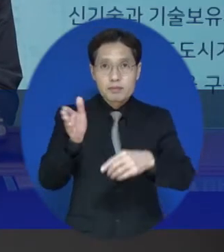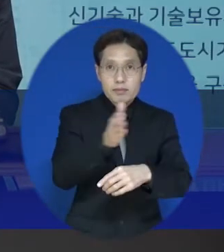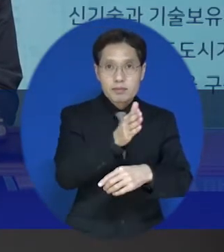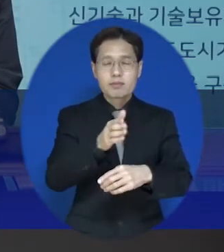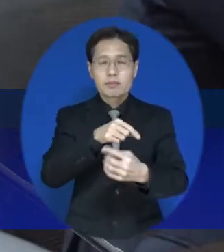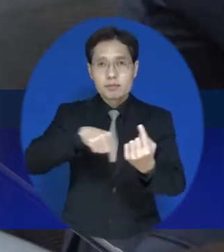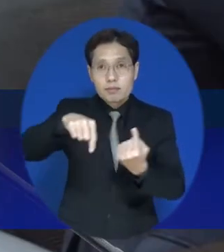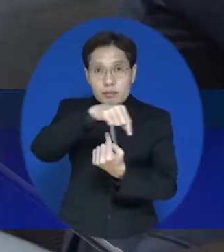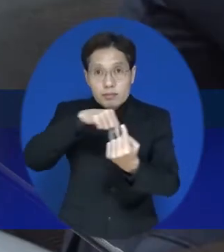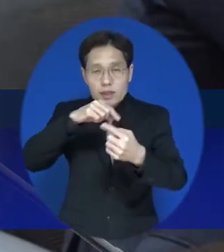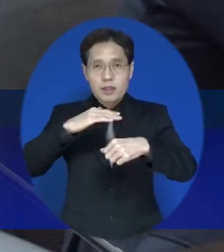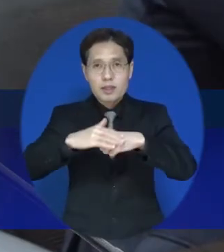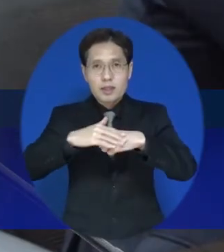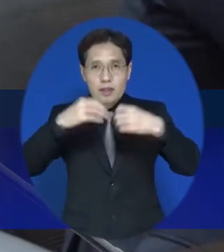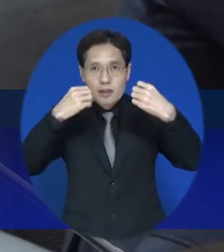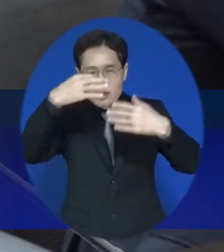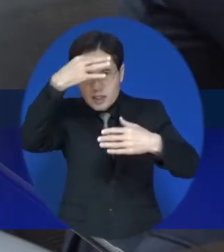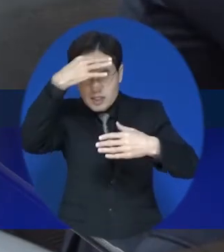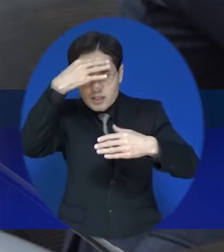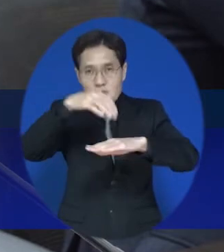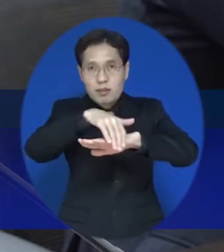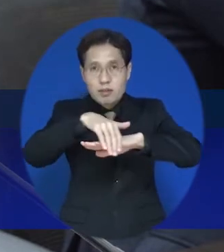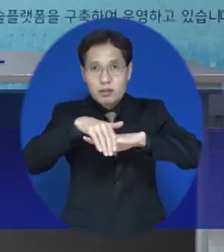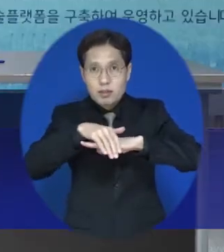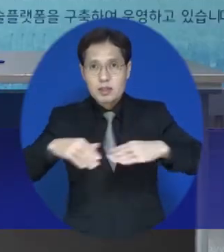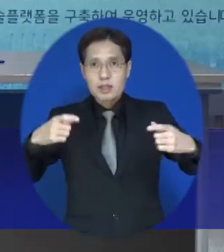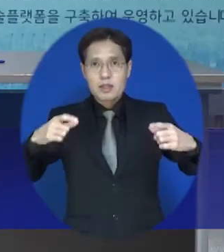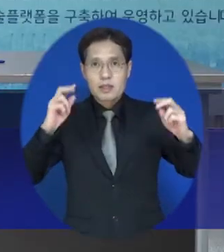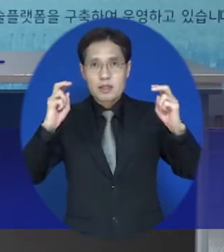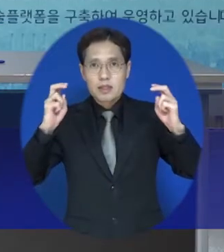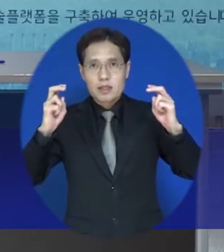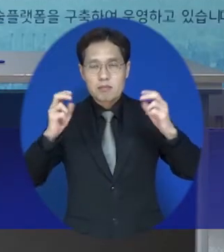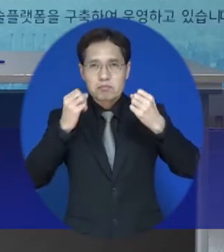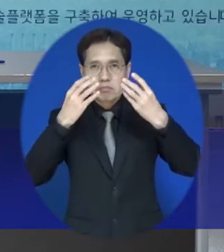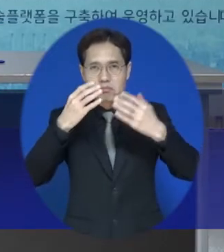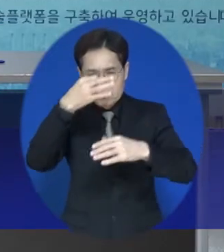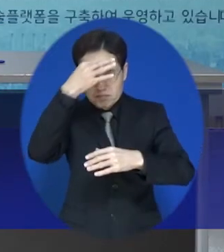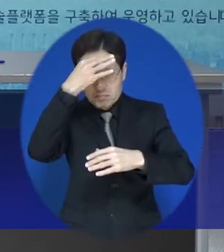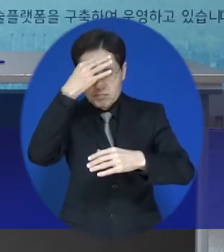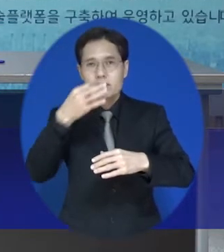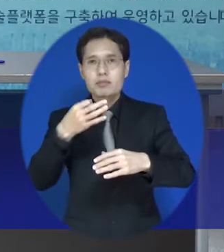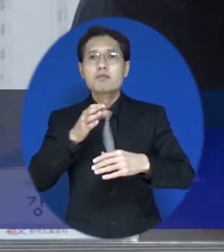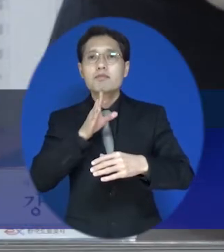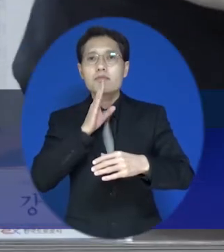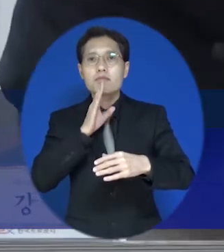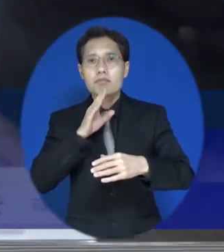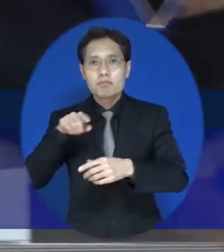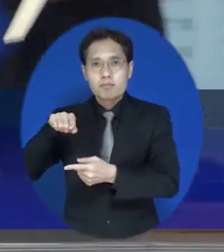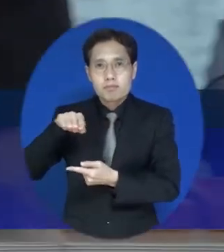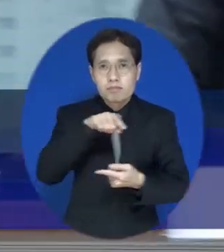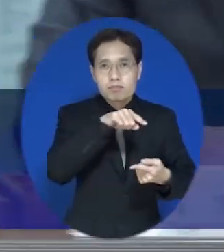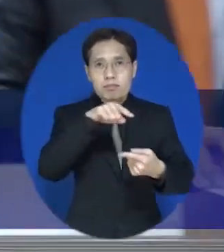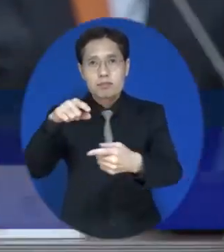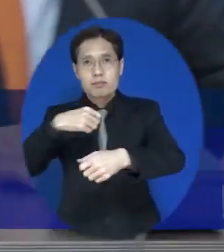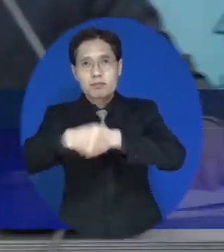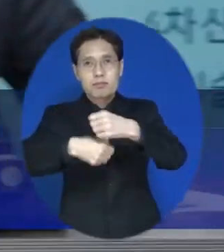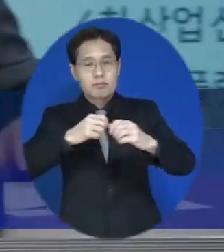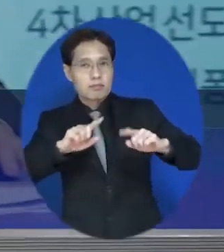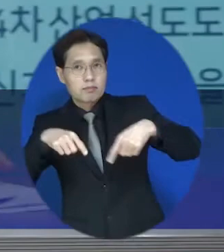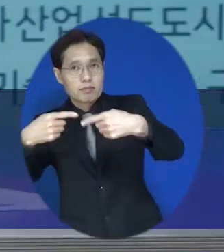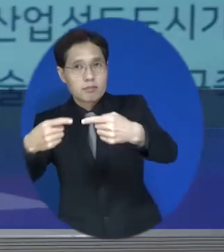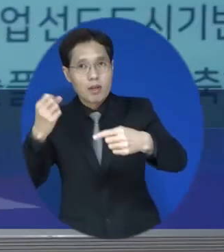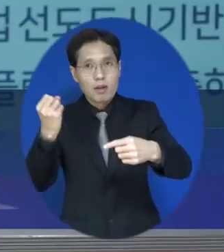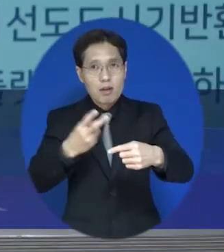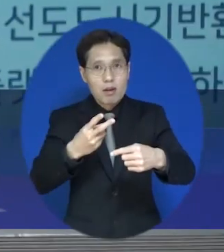1월부터 운영되고 있는 대구시 신기술 플랫폼은 지역 기업의 신기술이 공개된 통로를 통해 자유롭게 시장에